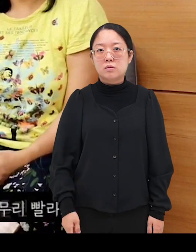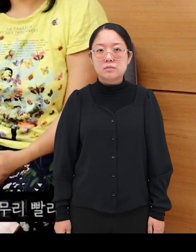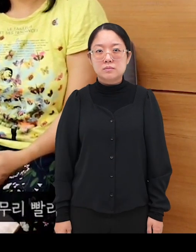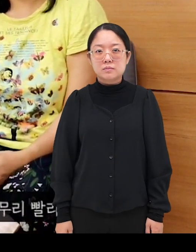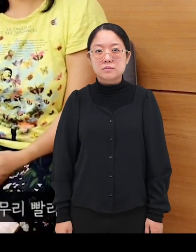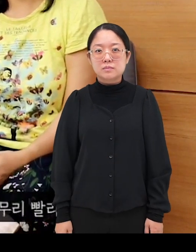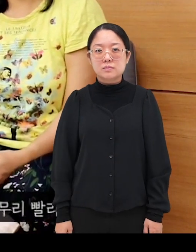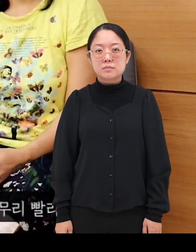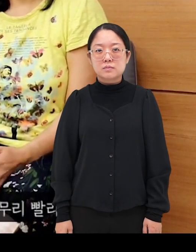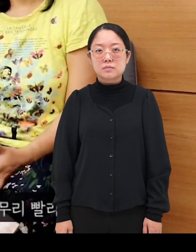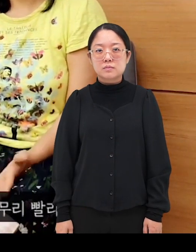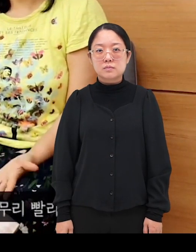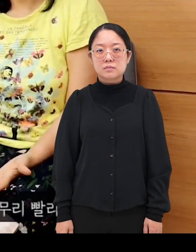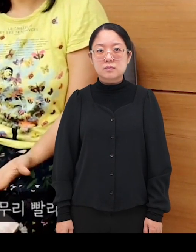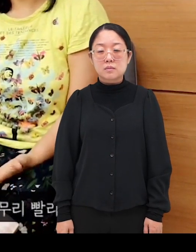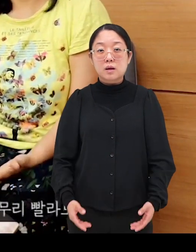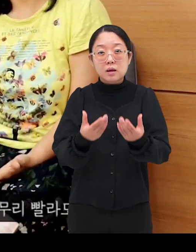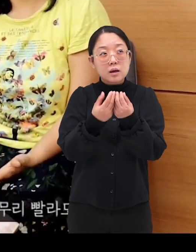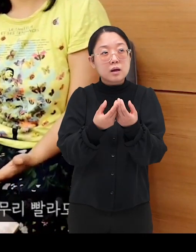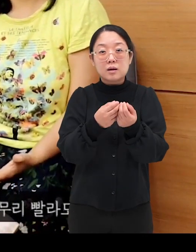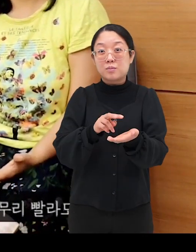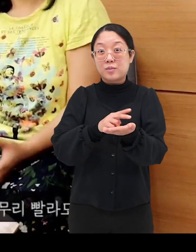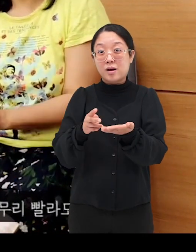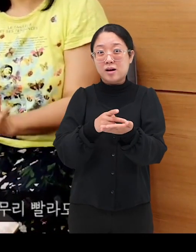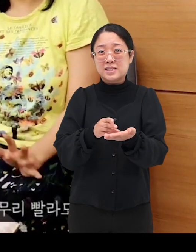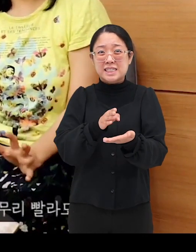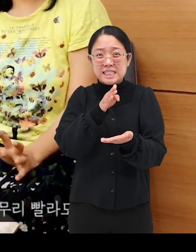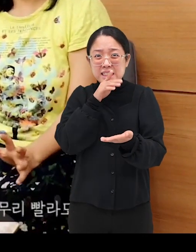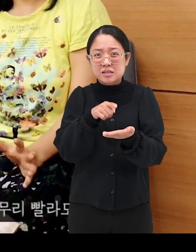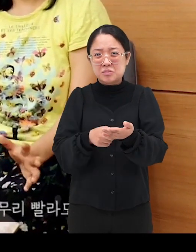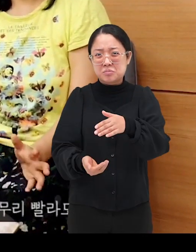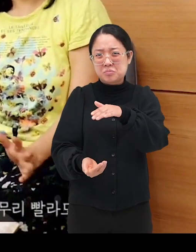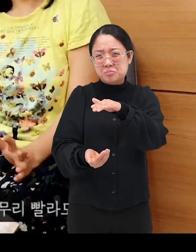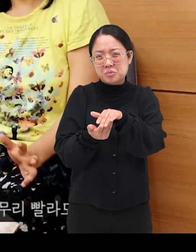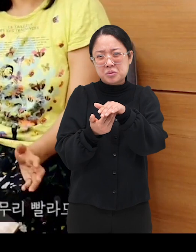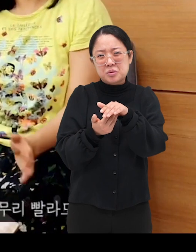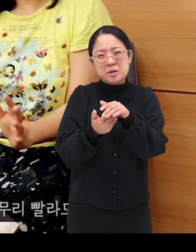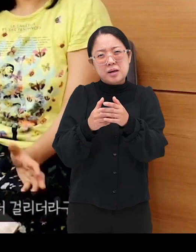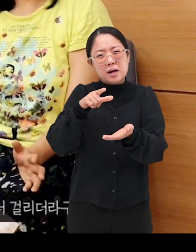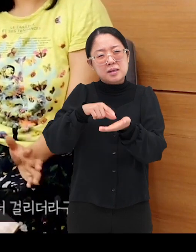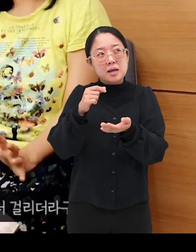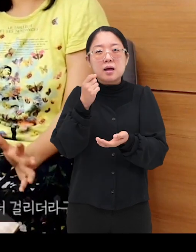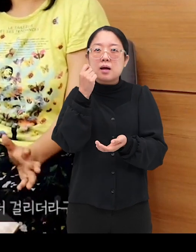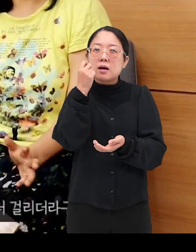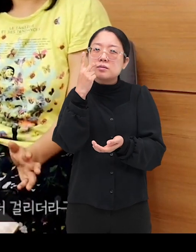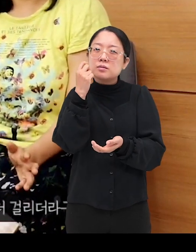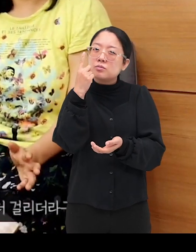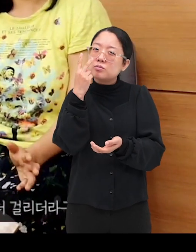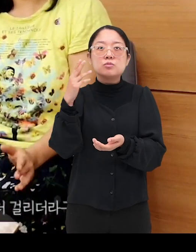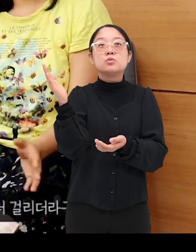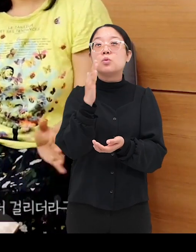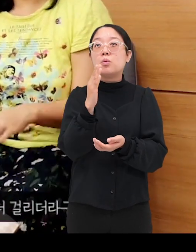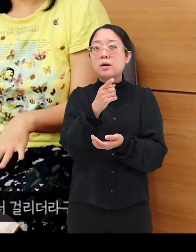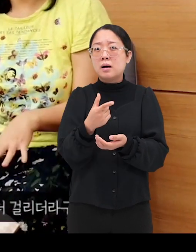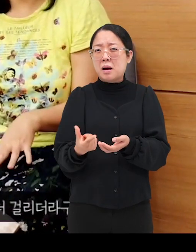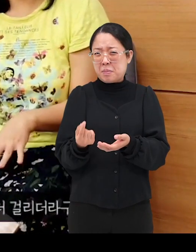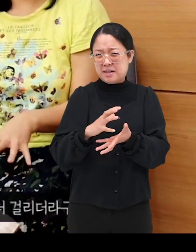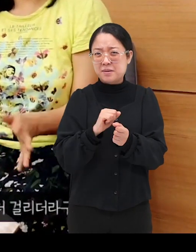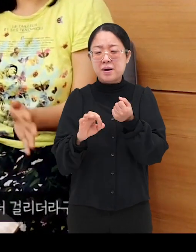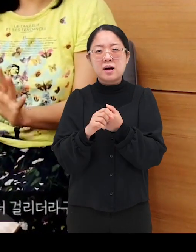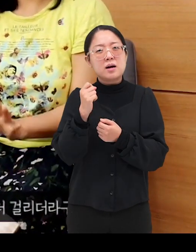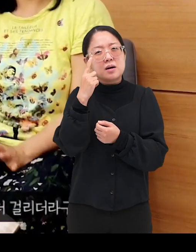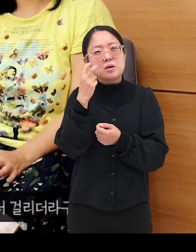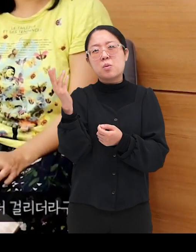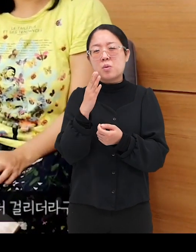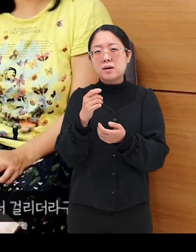번역서를 해도 사실 그냥 초고가 나오는데도 최소한 2달? 아무리 빨라도 1달에서 2달 정도 걸리고 책으로